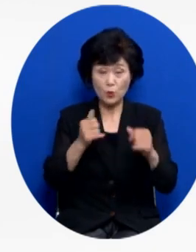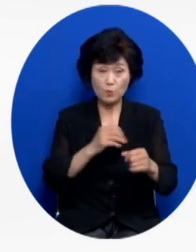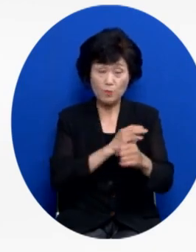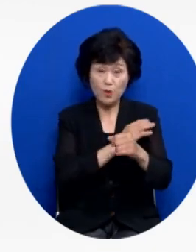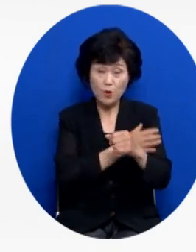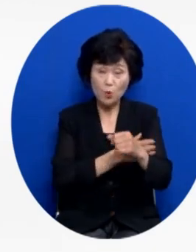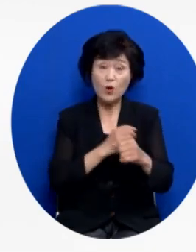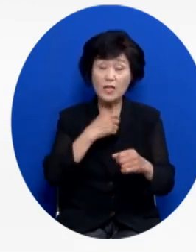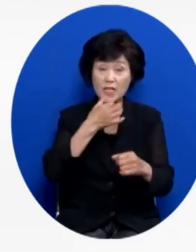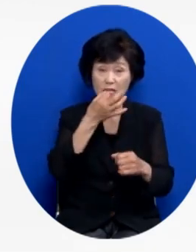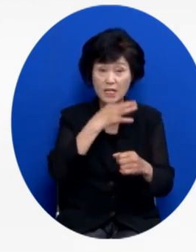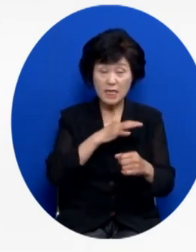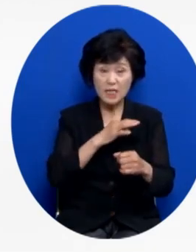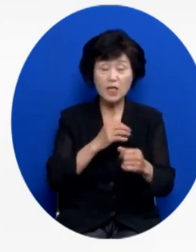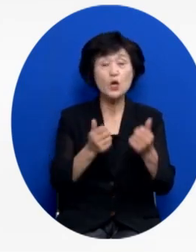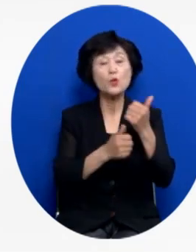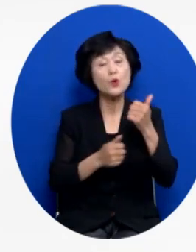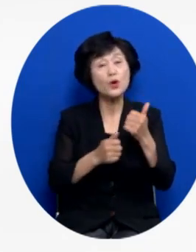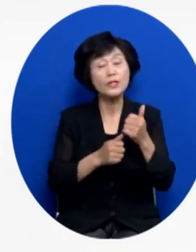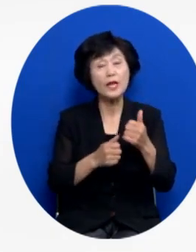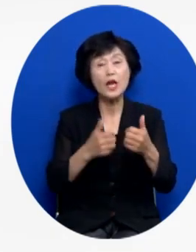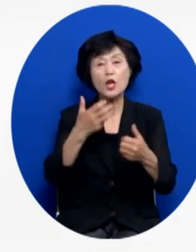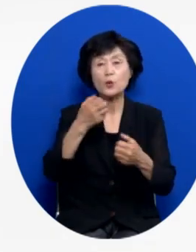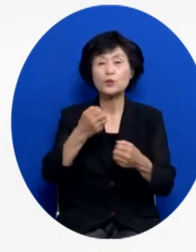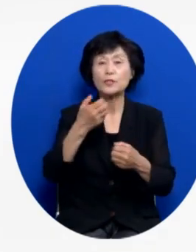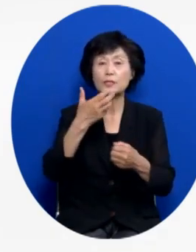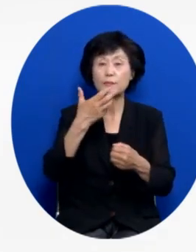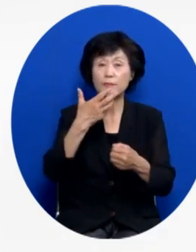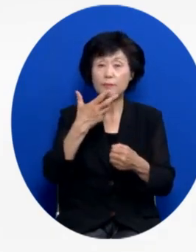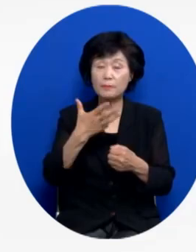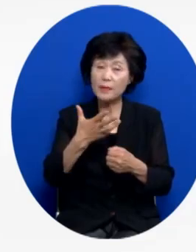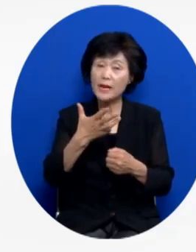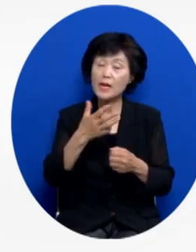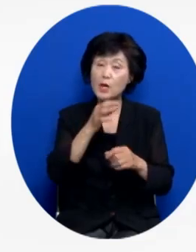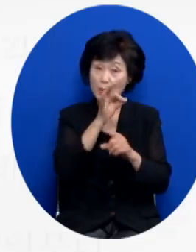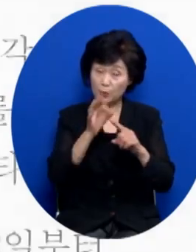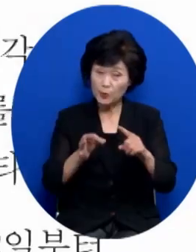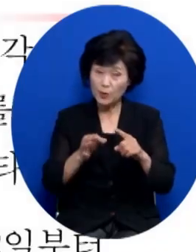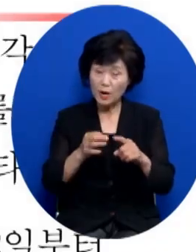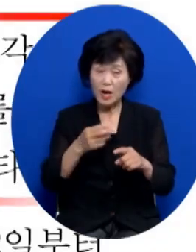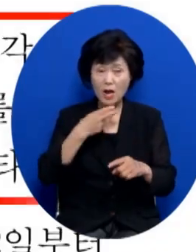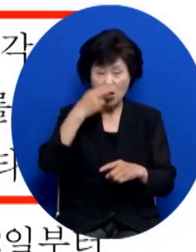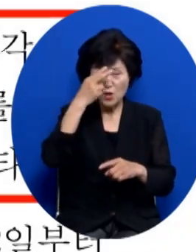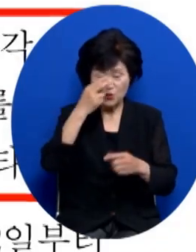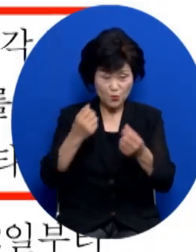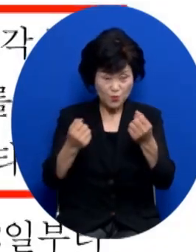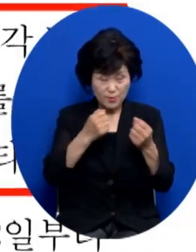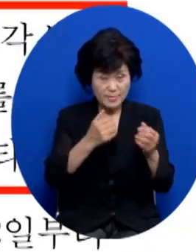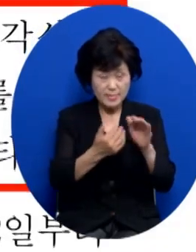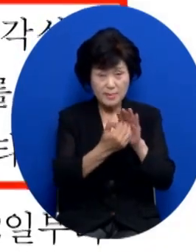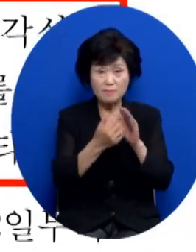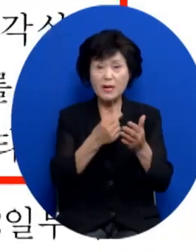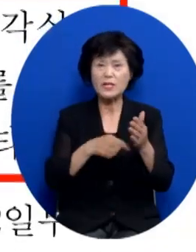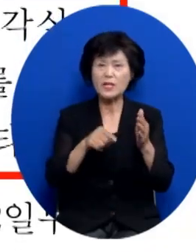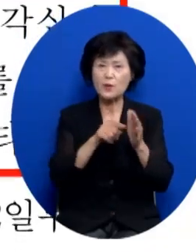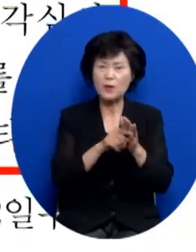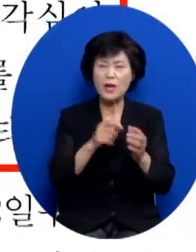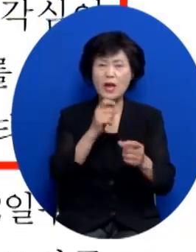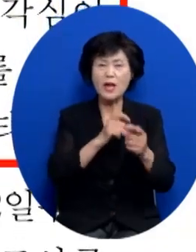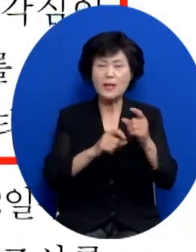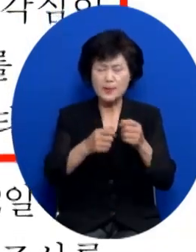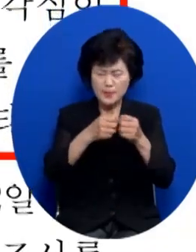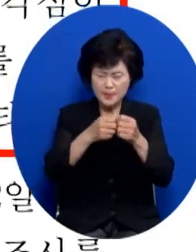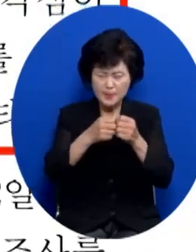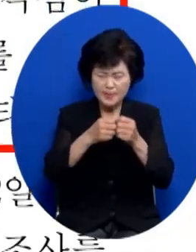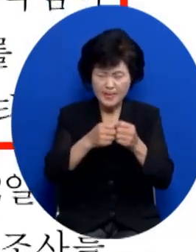국민권익위원회에 따르면 국민의 약 98%가 음주운전 방지를 위해 더 강력하고 촘촘한 추가 대책 마련이